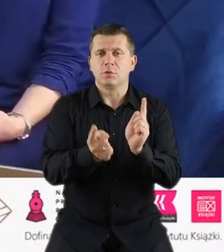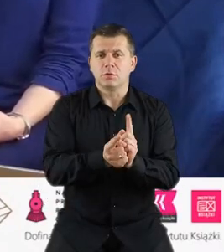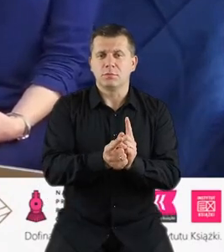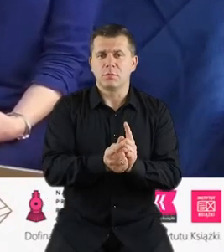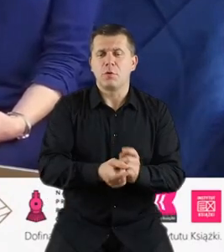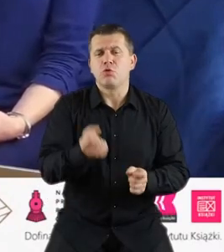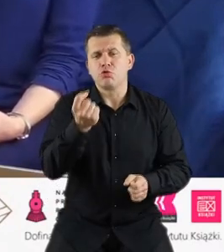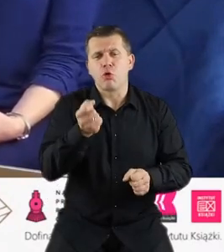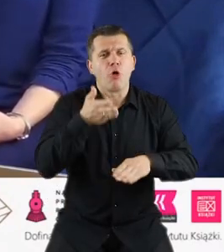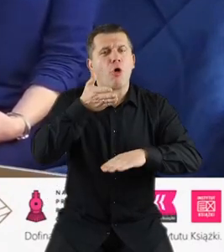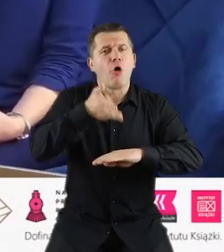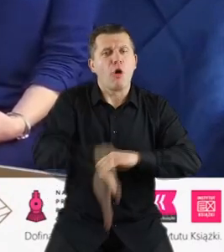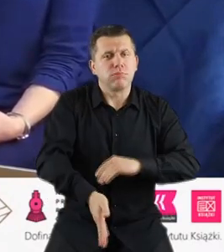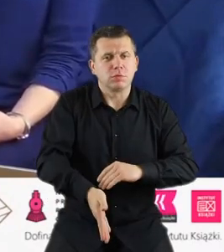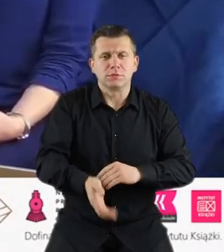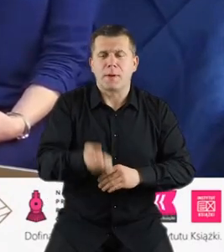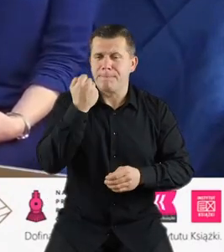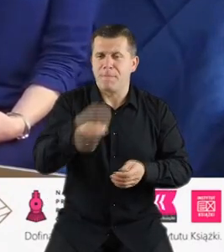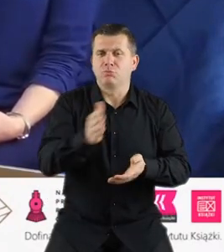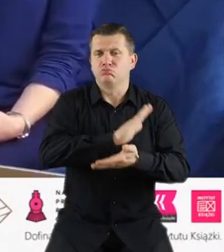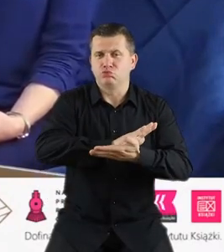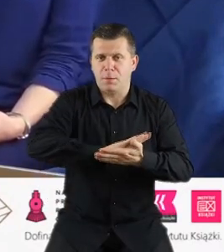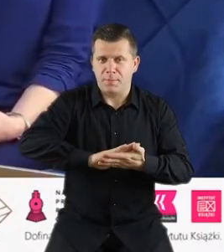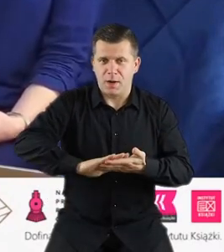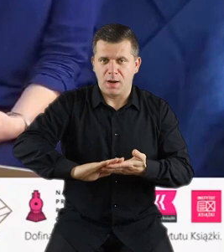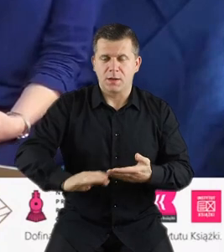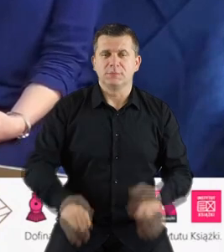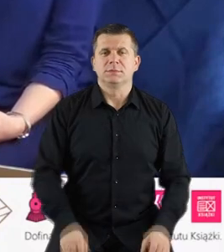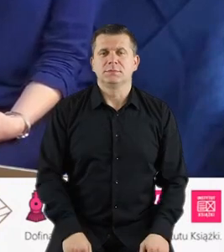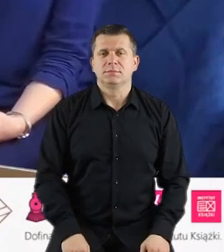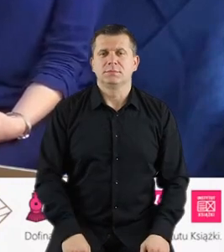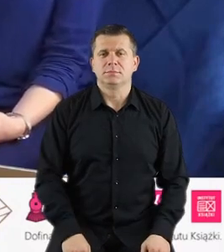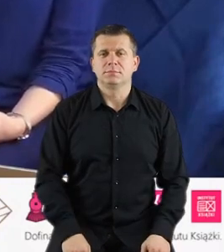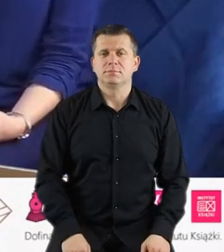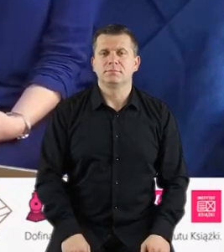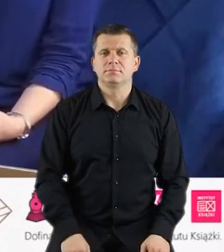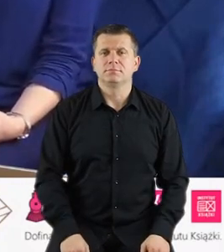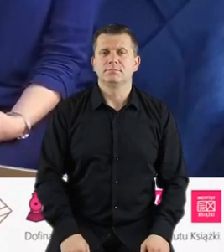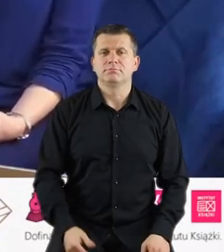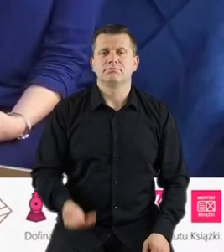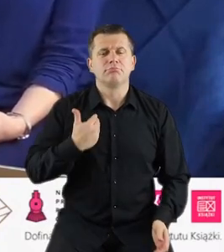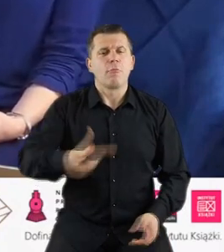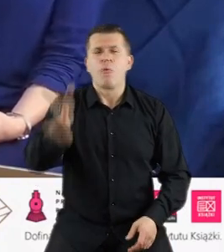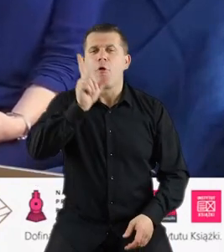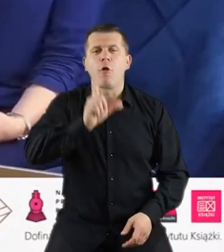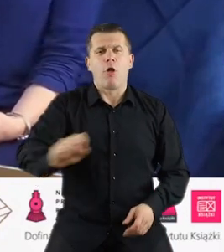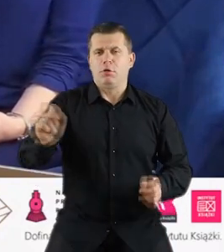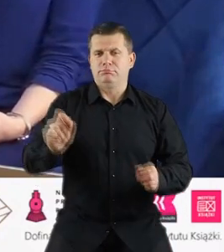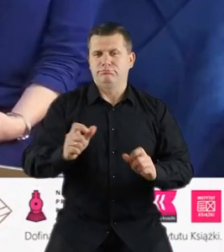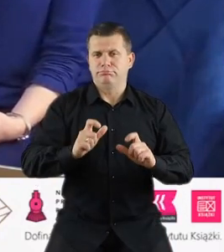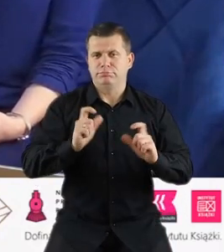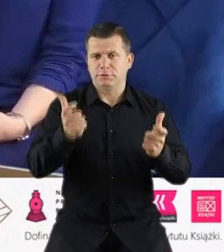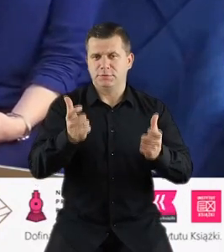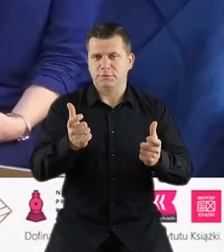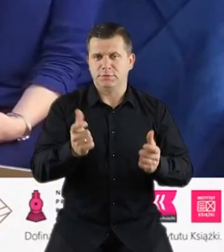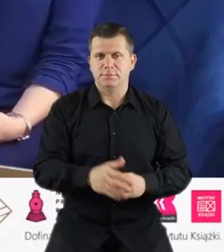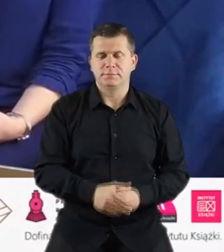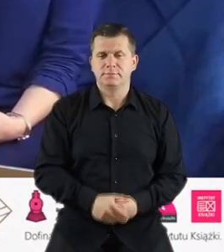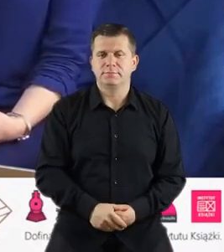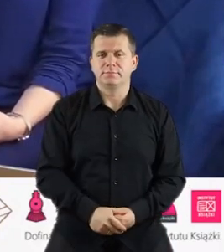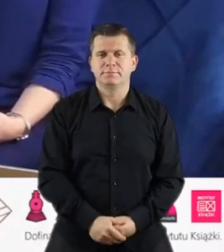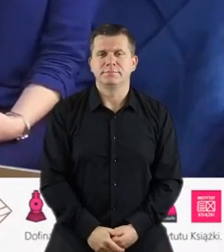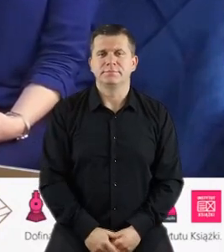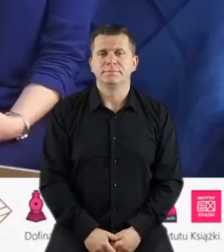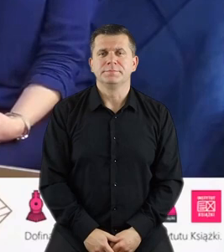z niewielkim opóźnieniem, za co bardzo przepraszamy. Zdarzyło się ono z przyczyn po prostu losowych,